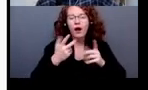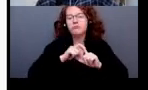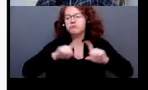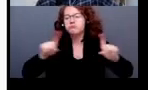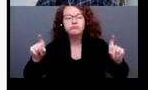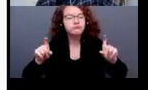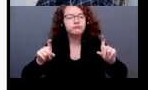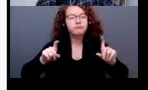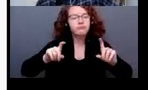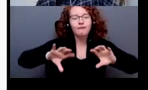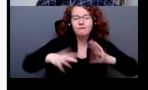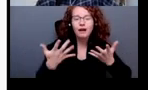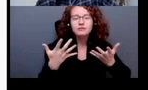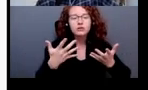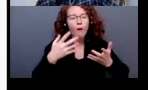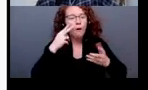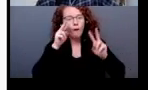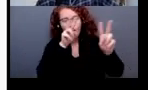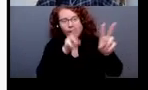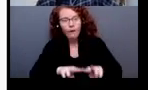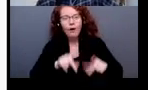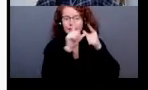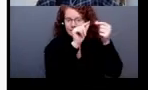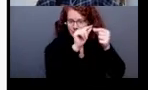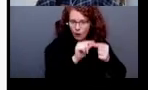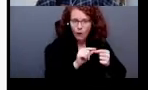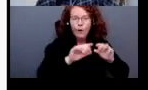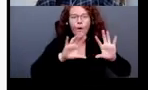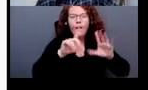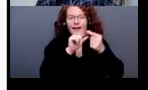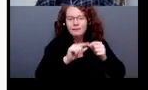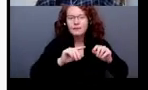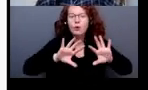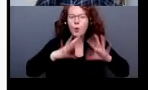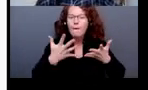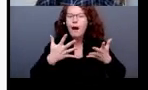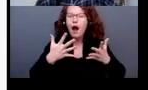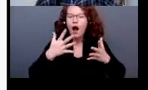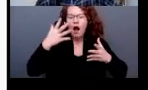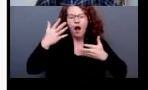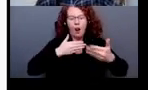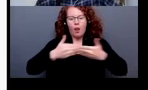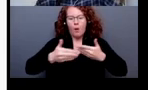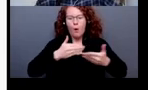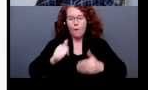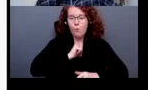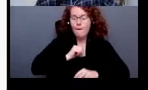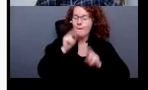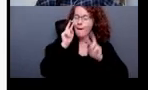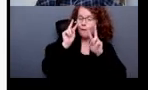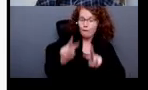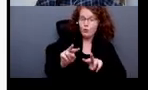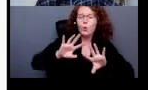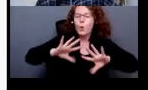plusieurs facettes, plusieurs voies. D'abord, une description du lieu vu de l'extérieur, par nous en tant qu'observateurs, observatrices.